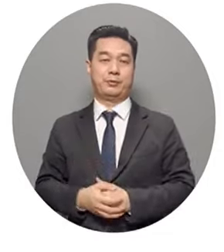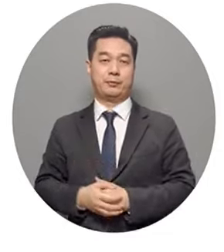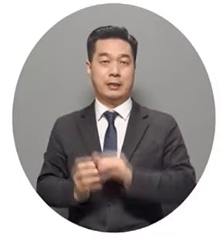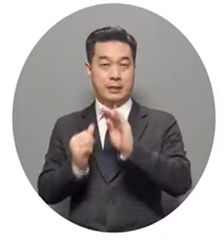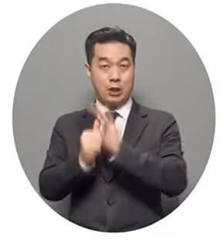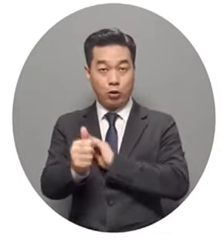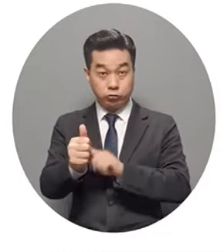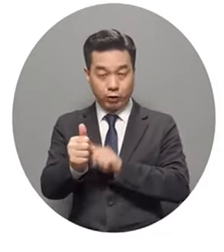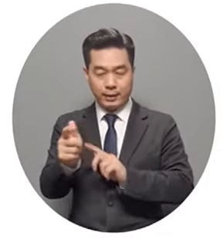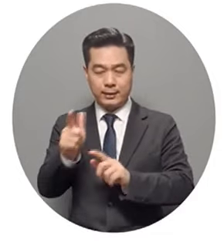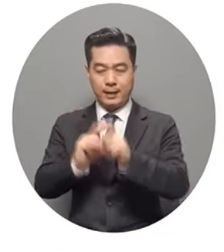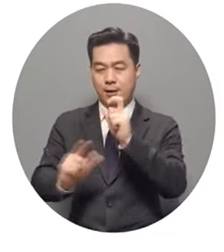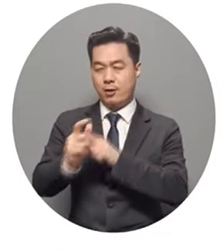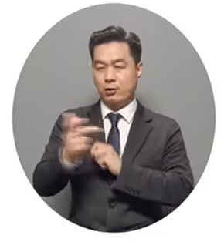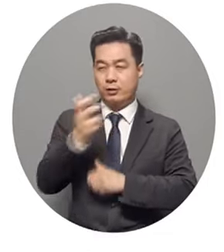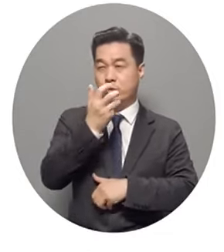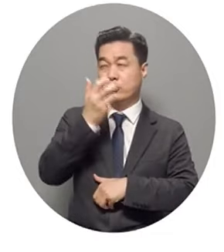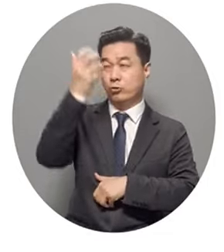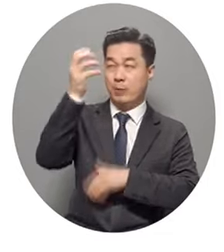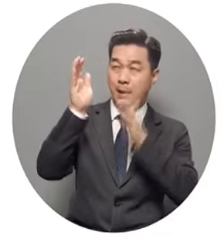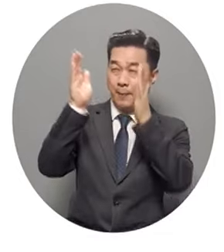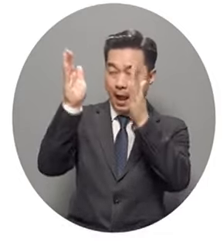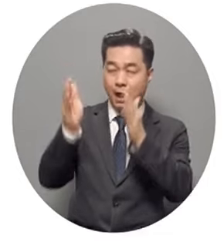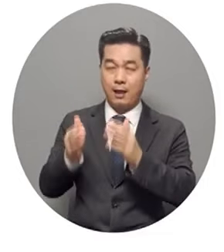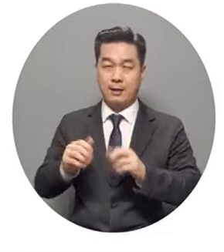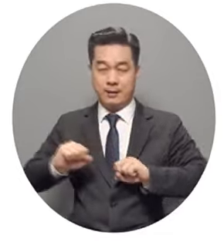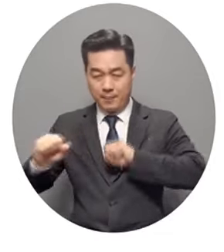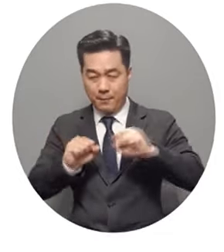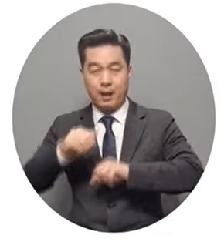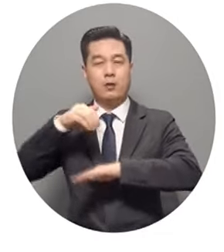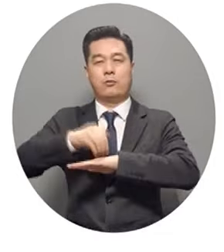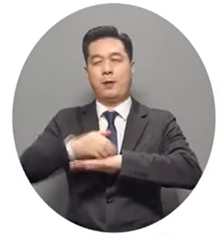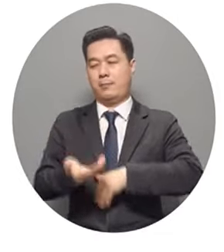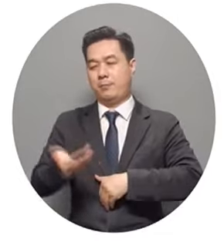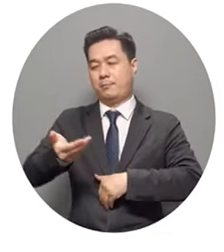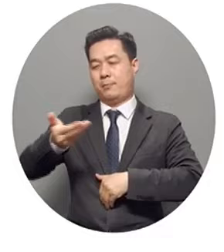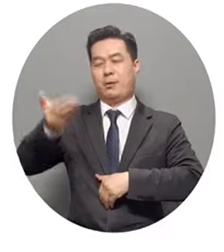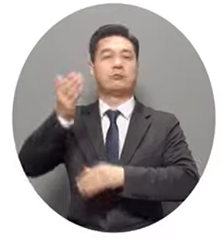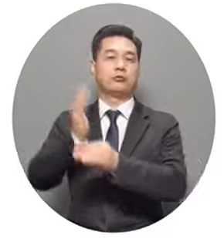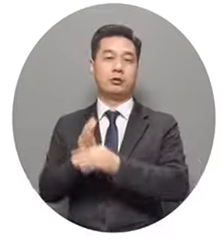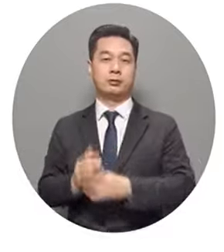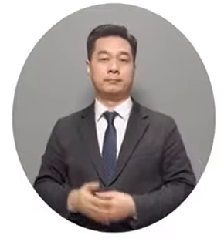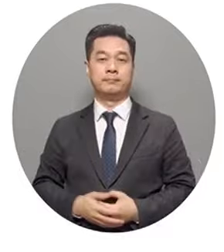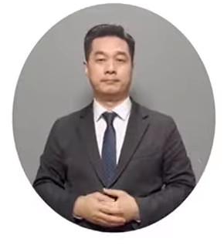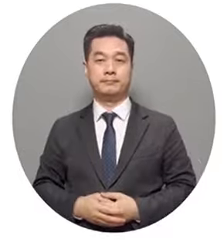선수들은 이제 더 큰 꿈을 향해 의미 있는 발걸음을 내딛었습니다. MBC 뉴스 김태현입니다.